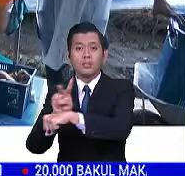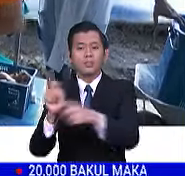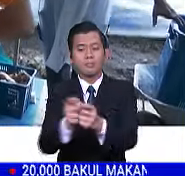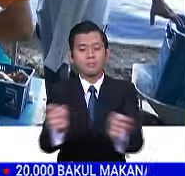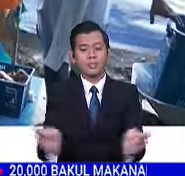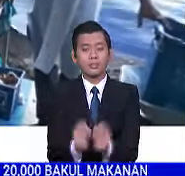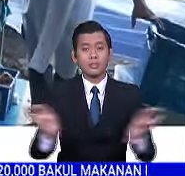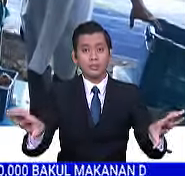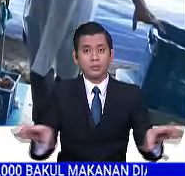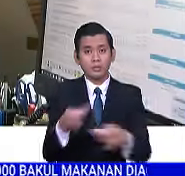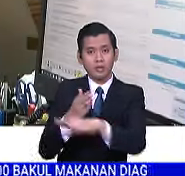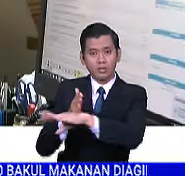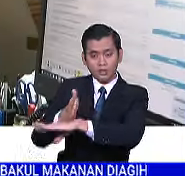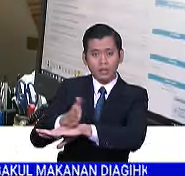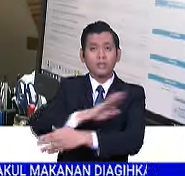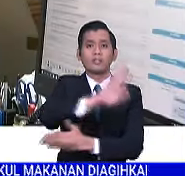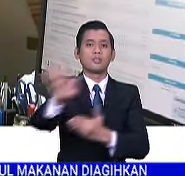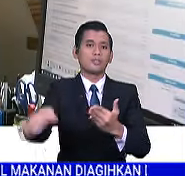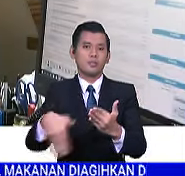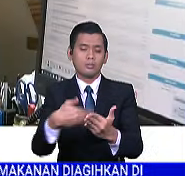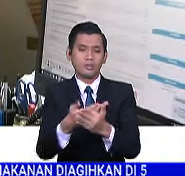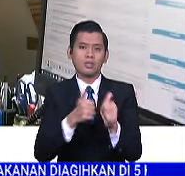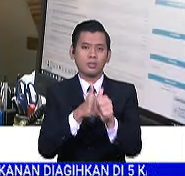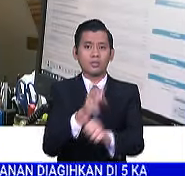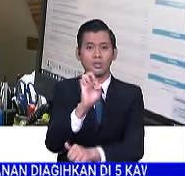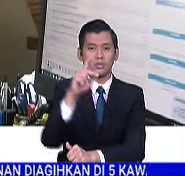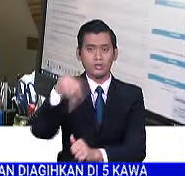korban. Rata-rata mematuhi SOP yang ditetapkan.